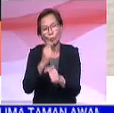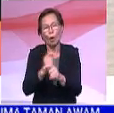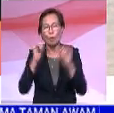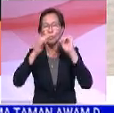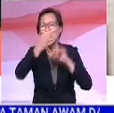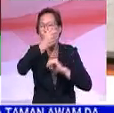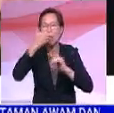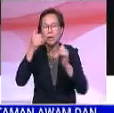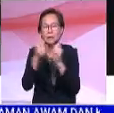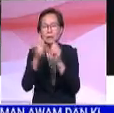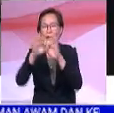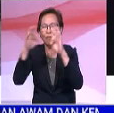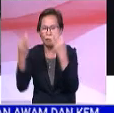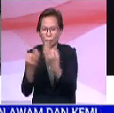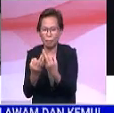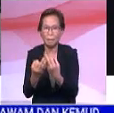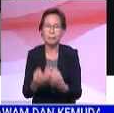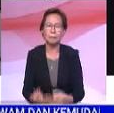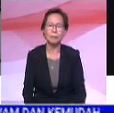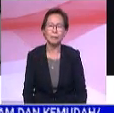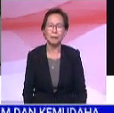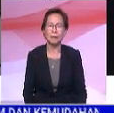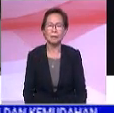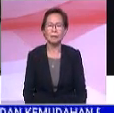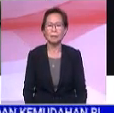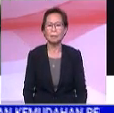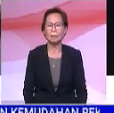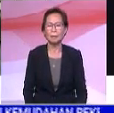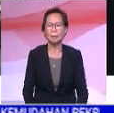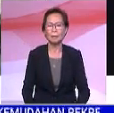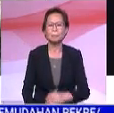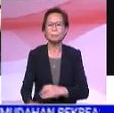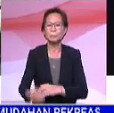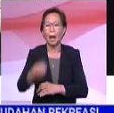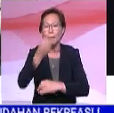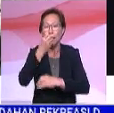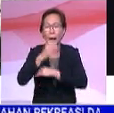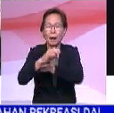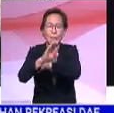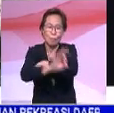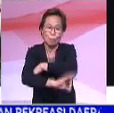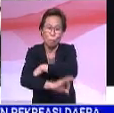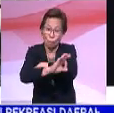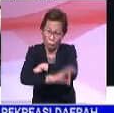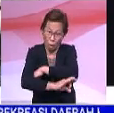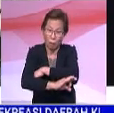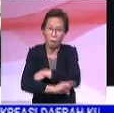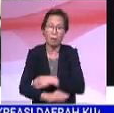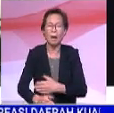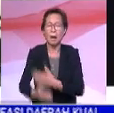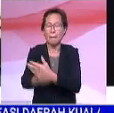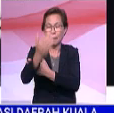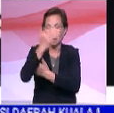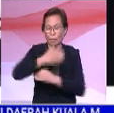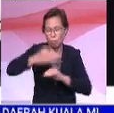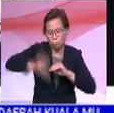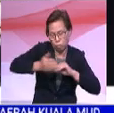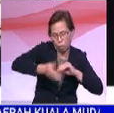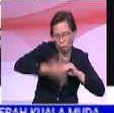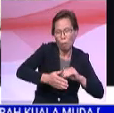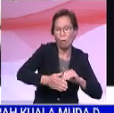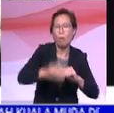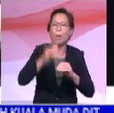bersama keluarga. Untuk sahur besok pagi, saya sudah siap potong-potong bawang,